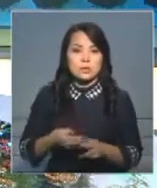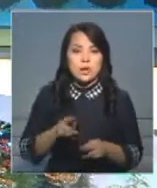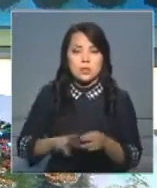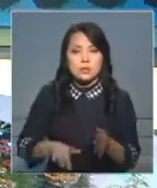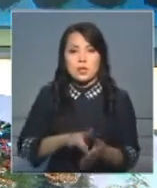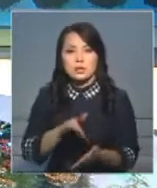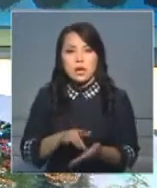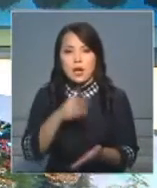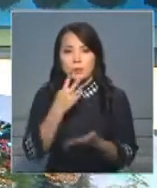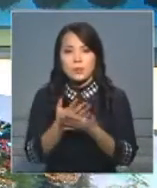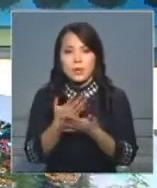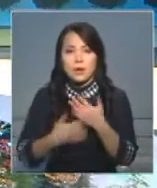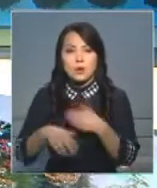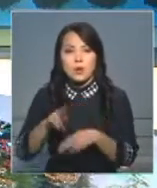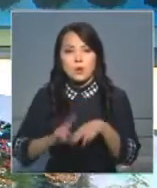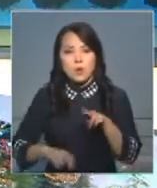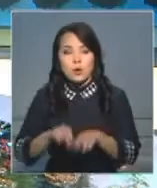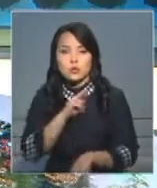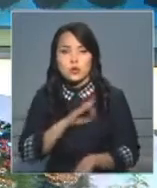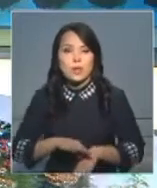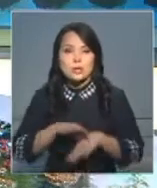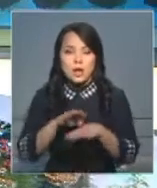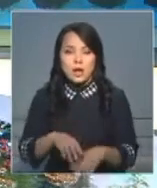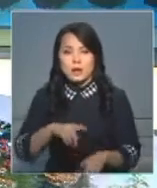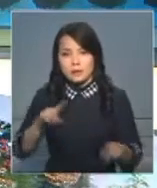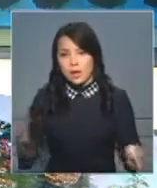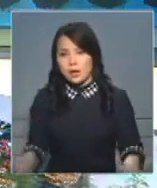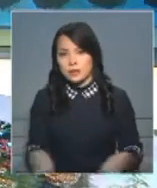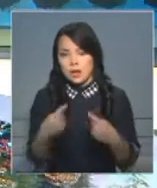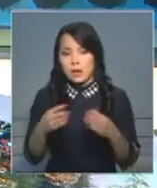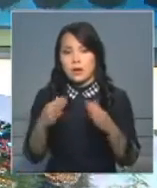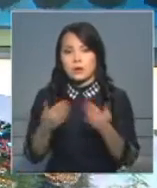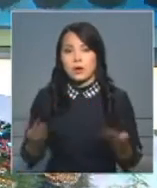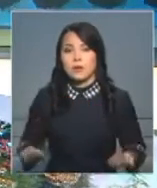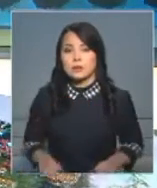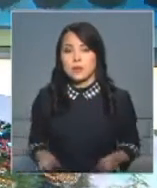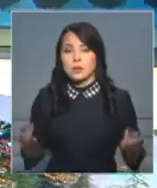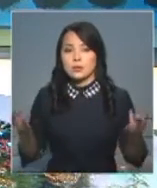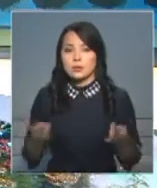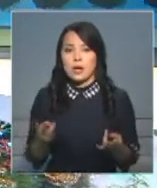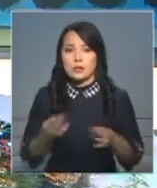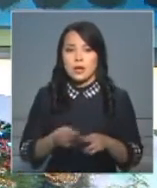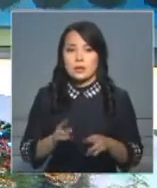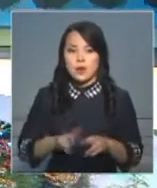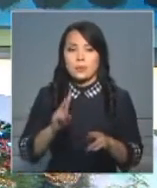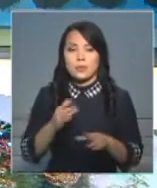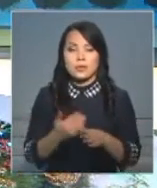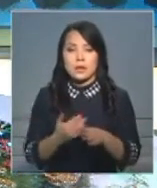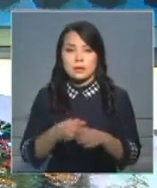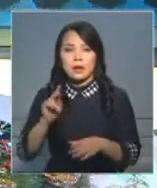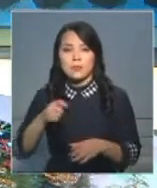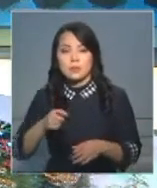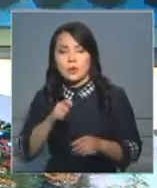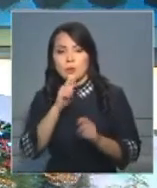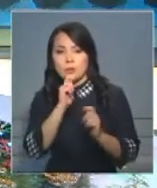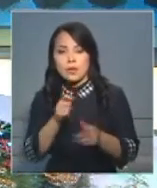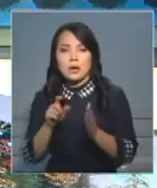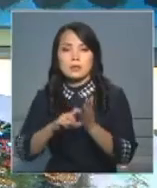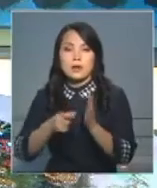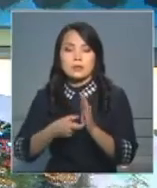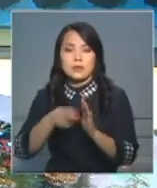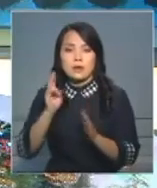емес. Қызылорда қаласындағы құрылыс жұмыстары жандана түсіп, баспанаға мұқтаж отбасыларға лек-легімен пәтер кілттері